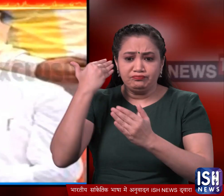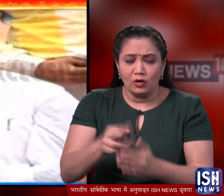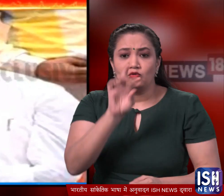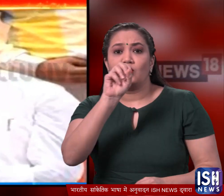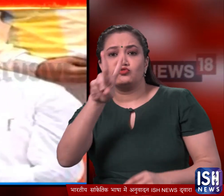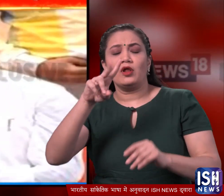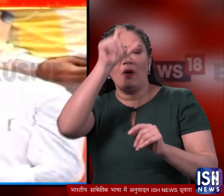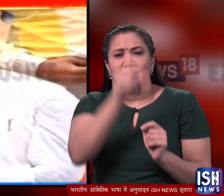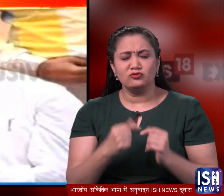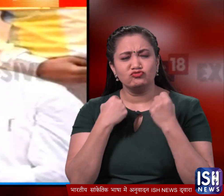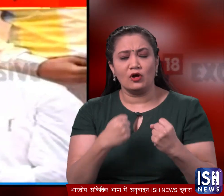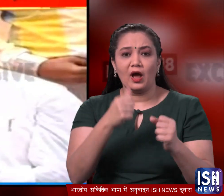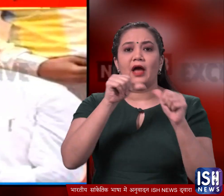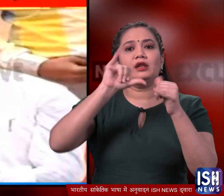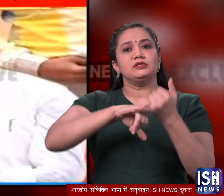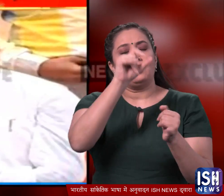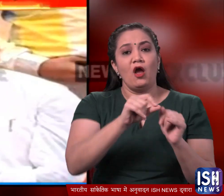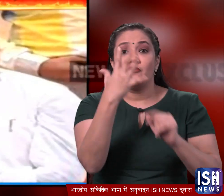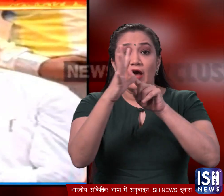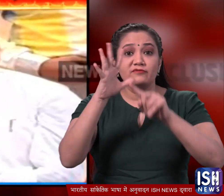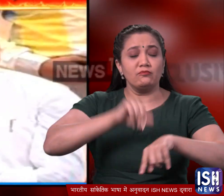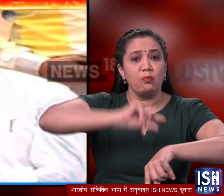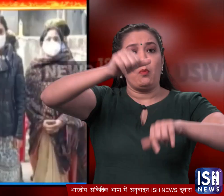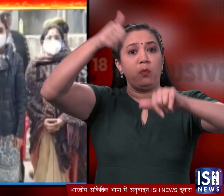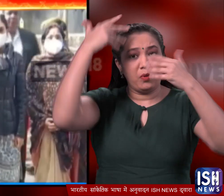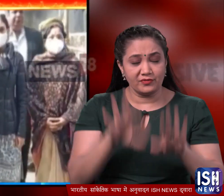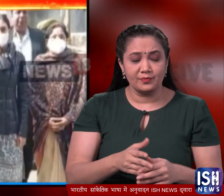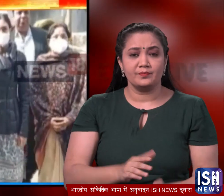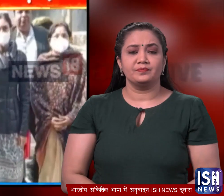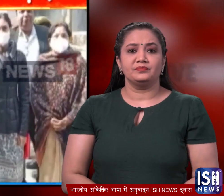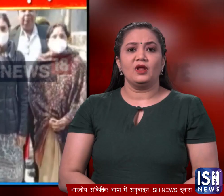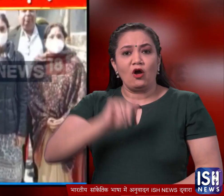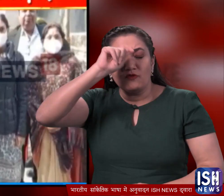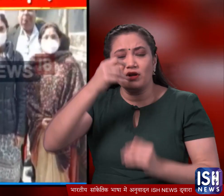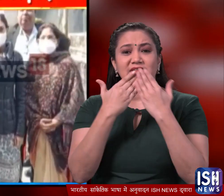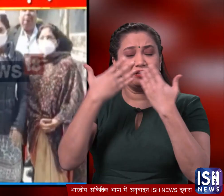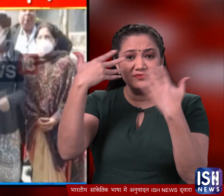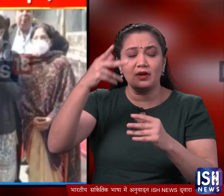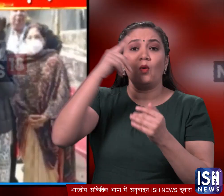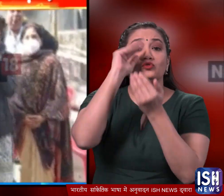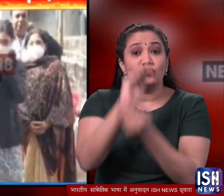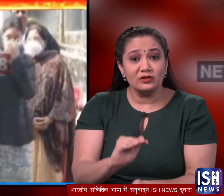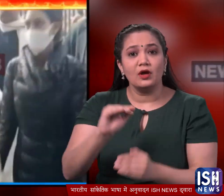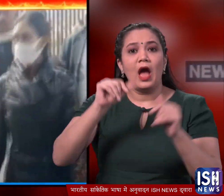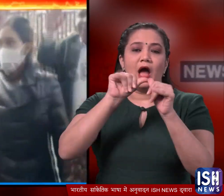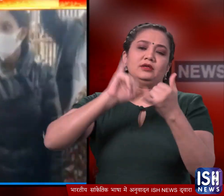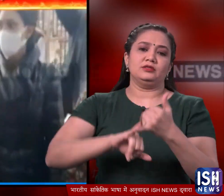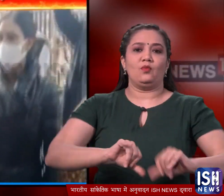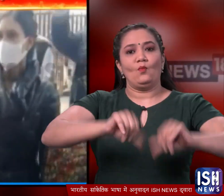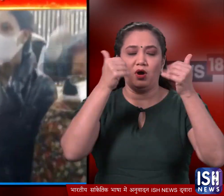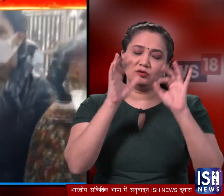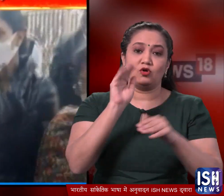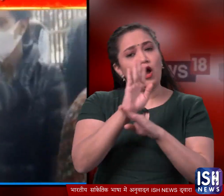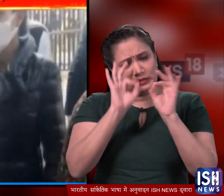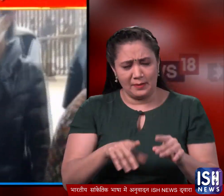तक कांग्रेस के कद्दावर नेता अखिलेश सिंह लगातार 5 बार जीते थे। जबकि पिछले चुनाव में विदेश से पढ़ाई कर लौटी उनकी बेटी अदिति सिंह